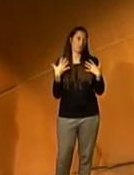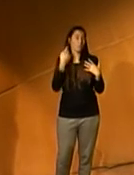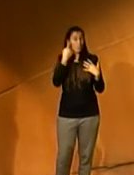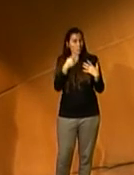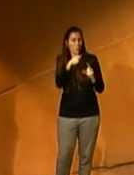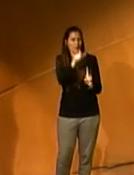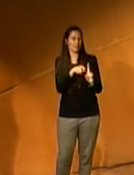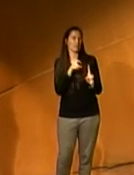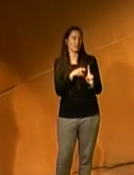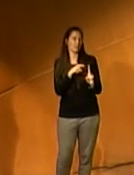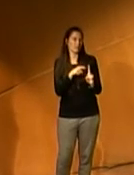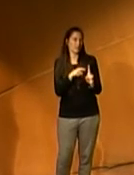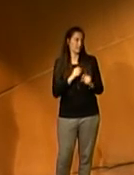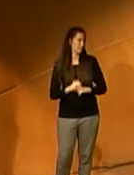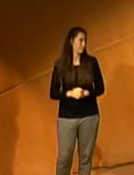personne.